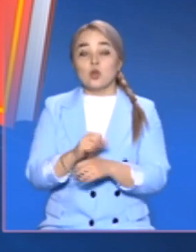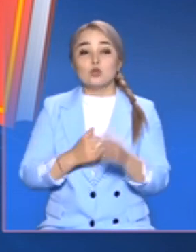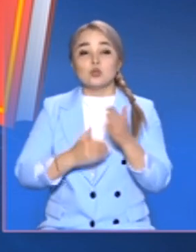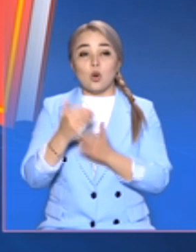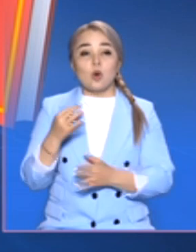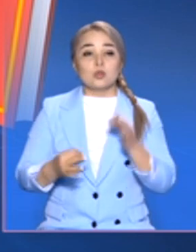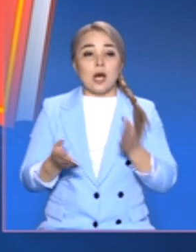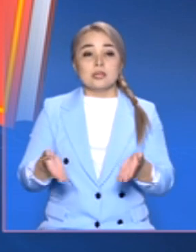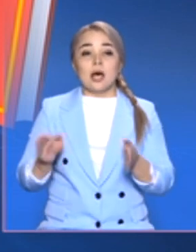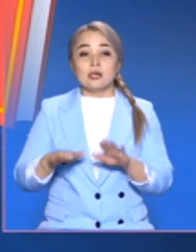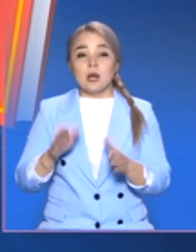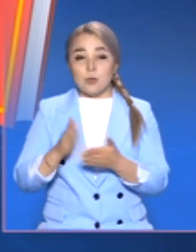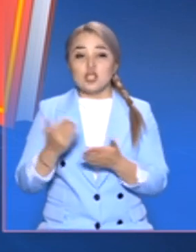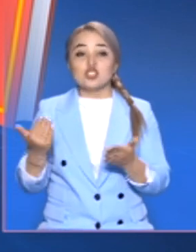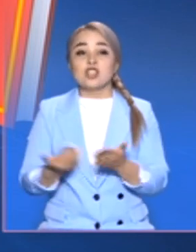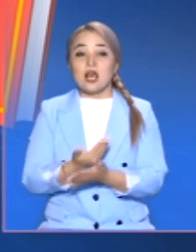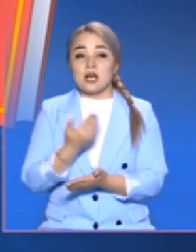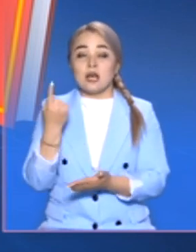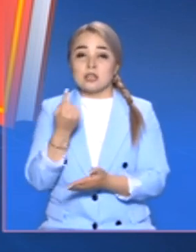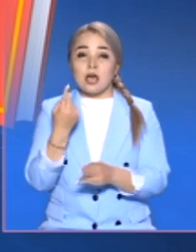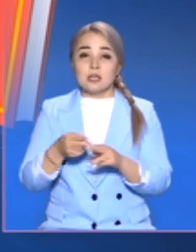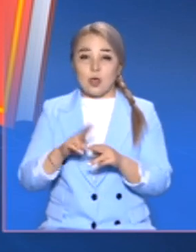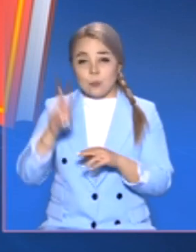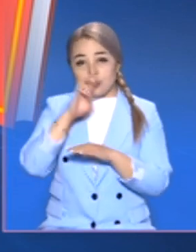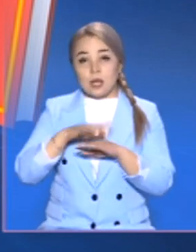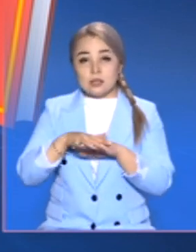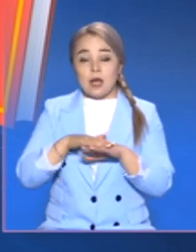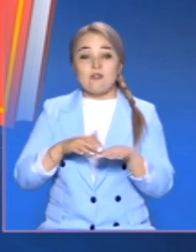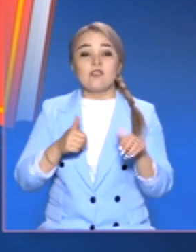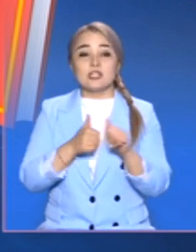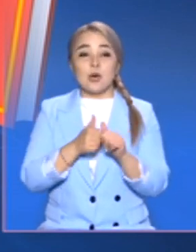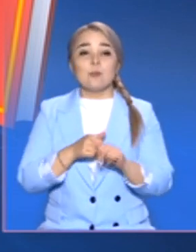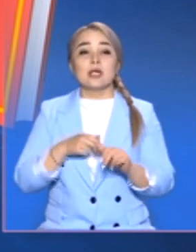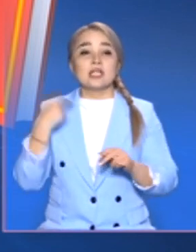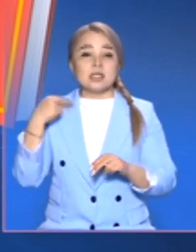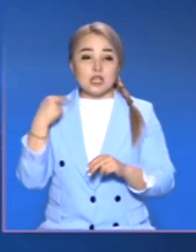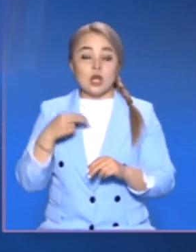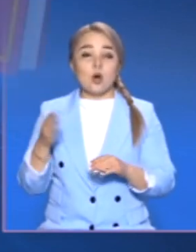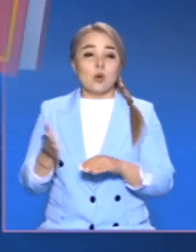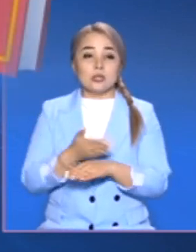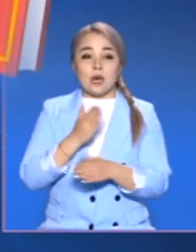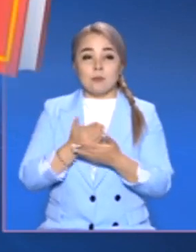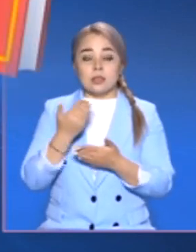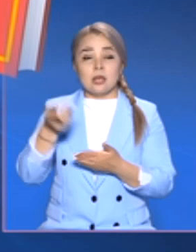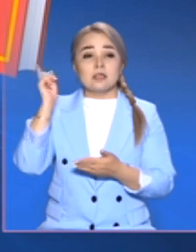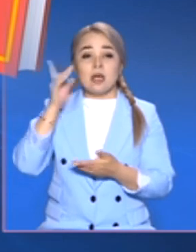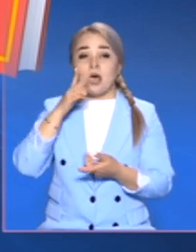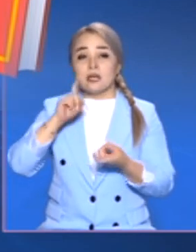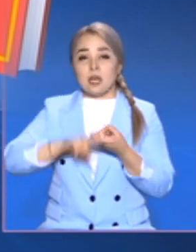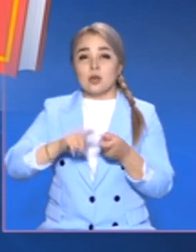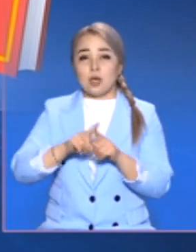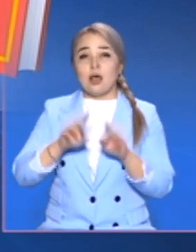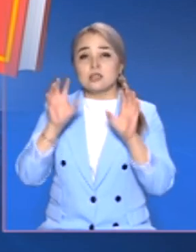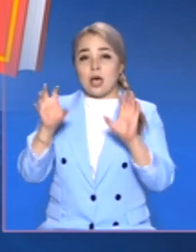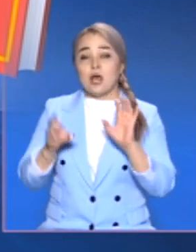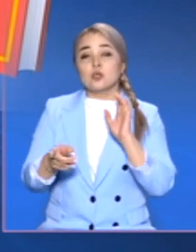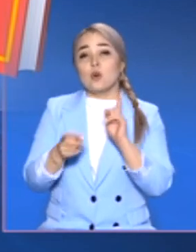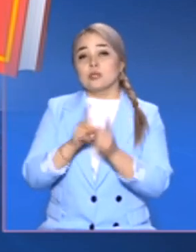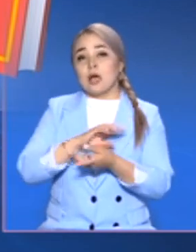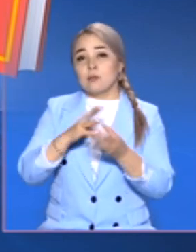жоғарғы сот қалады. Жаңашылдықтардың бірі елімізде вице-президент қызметі жойылады. Ширек ғасырда ата заң 5 рет